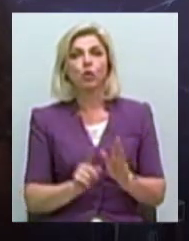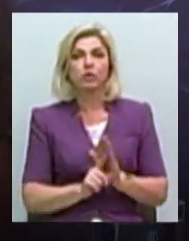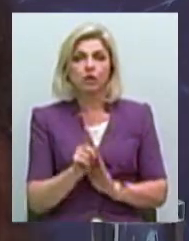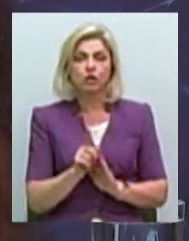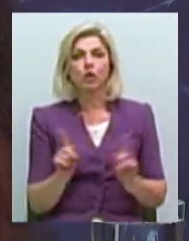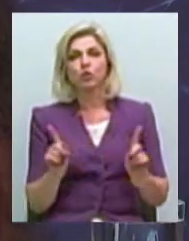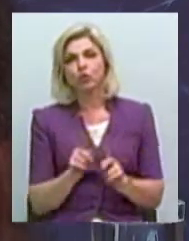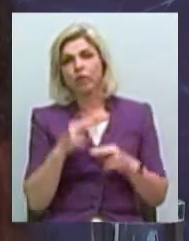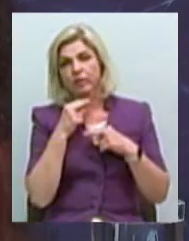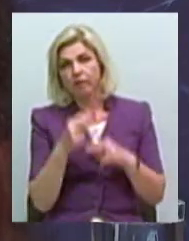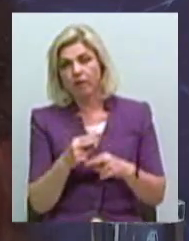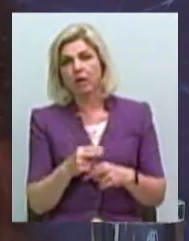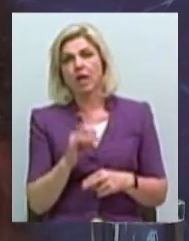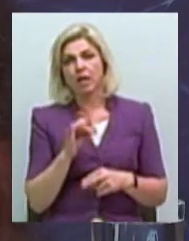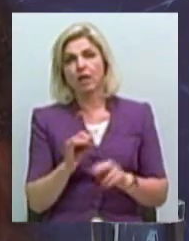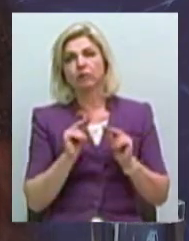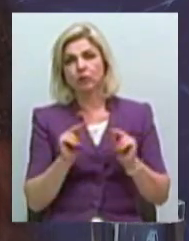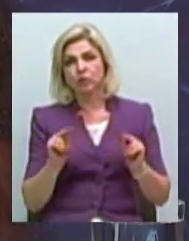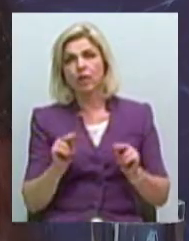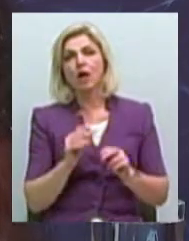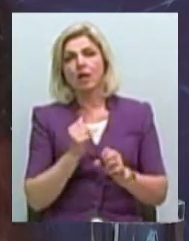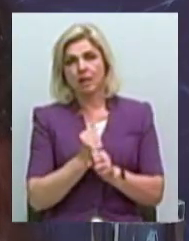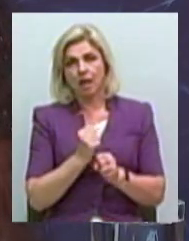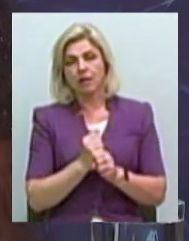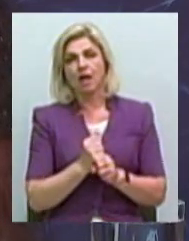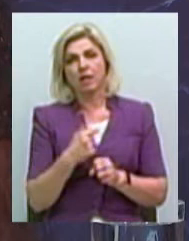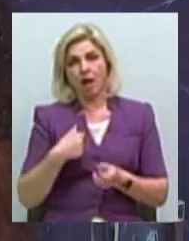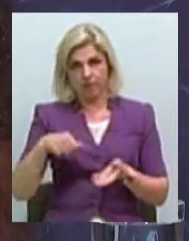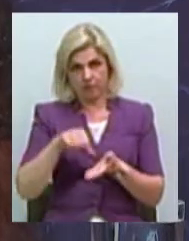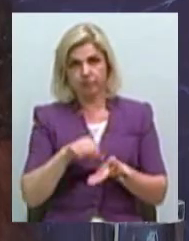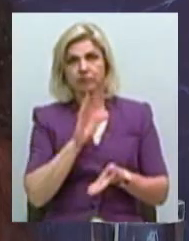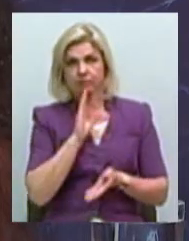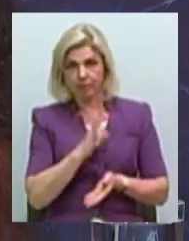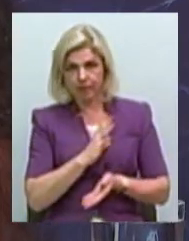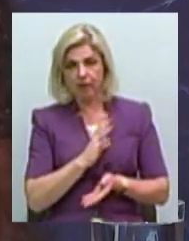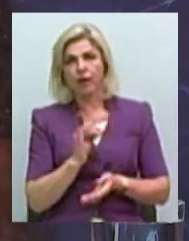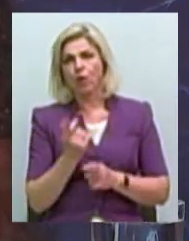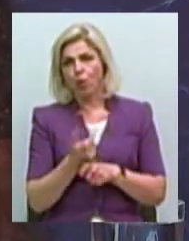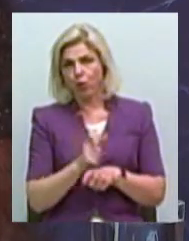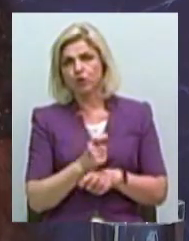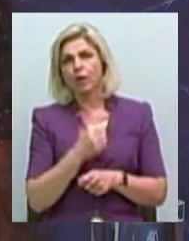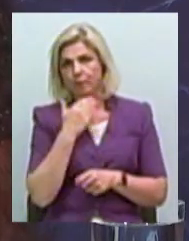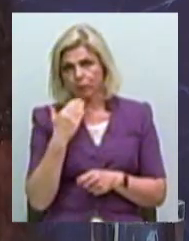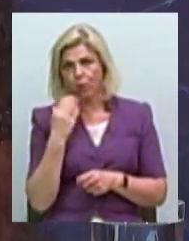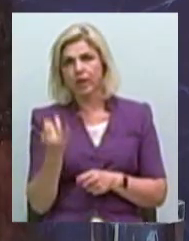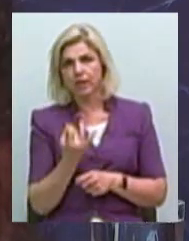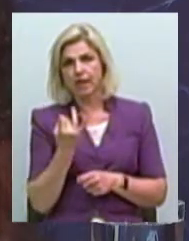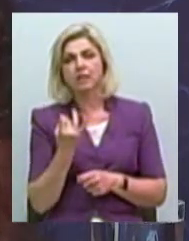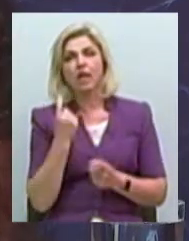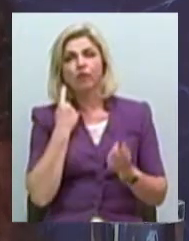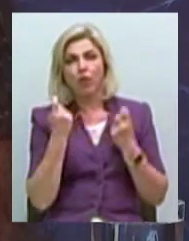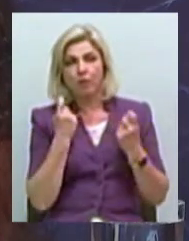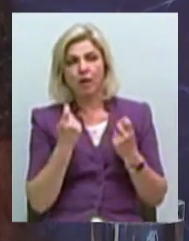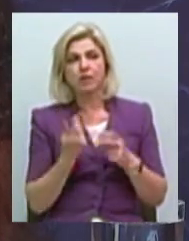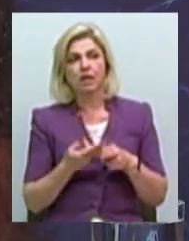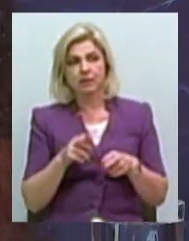увагу. Марк Рендель проводив цей семінар-тренінг, я присутня була так само там. Дійсно, дуже велика кількість цікавої інформації була, і я надіюся, що